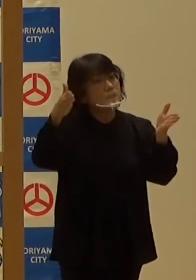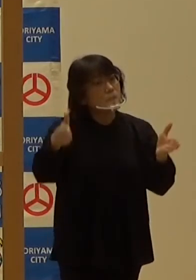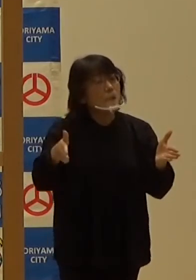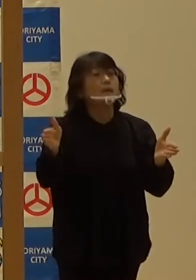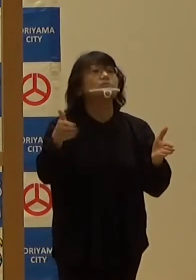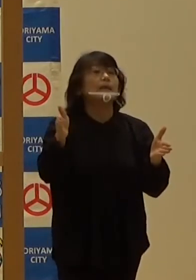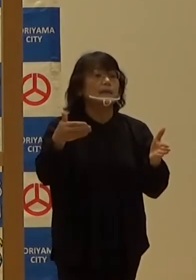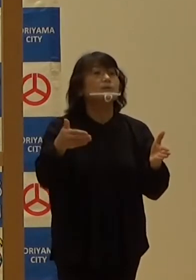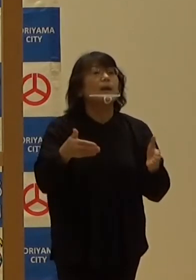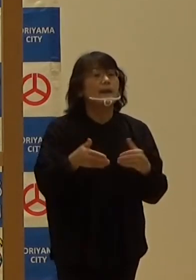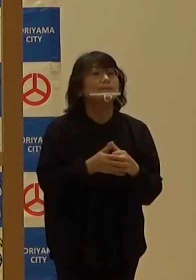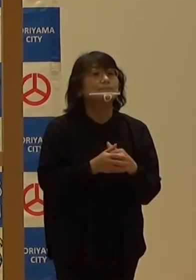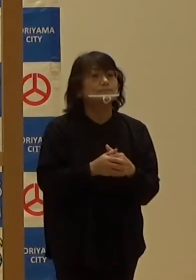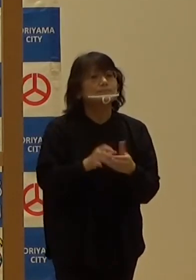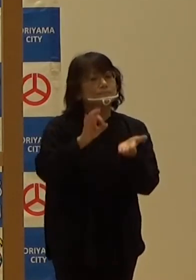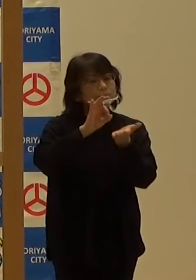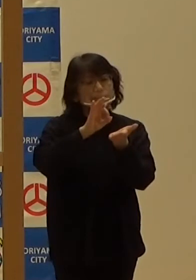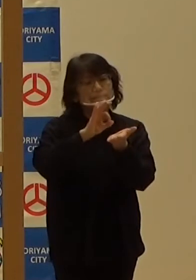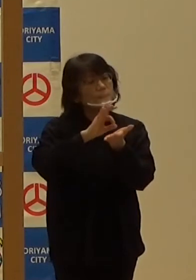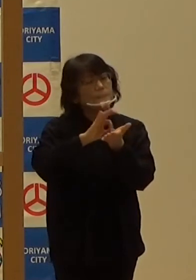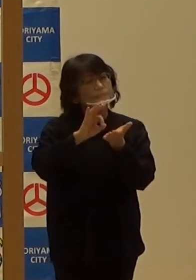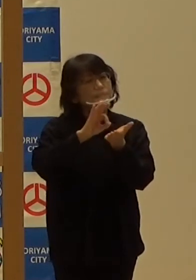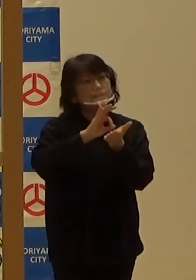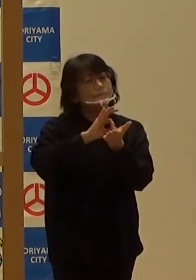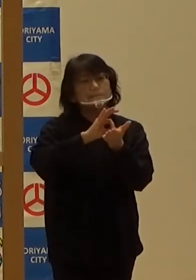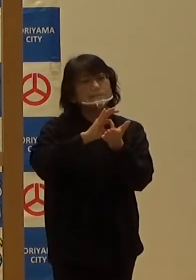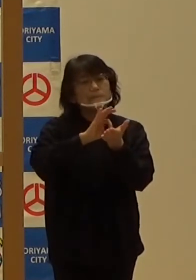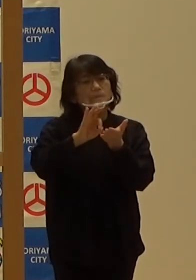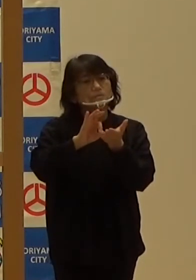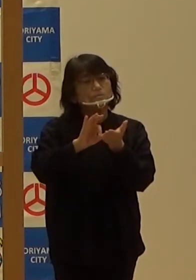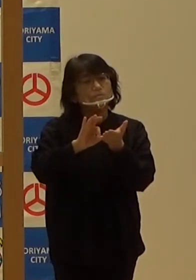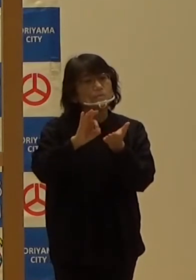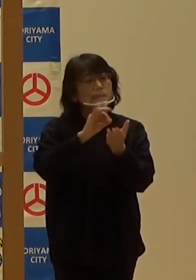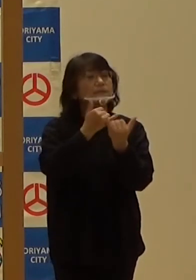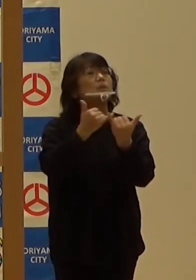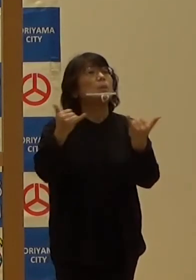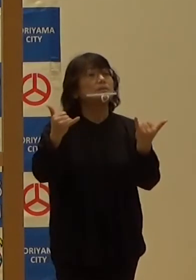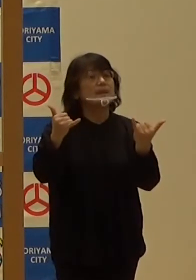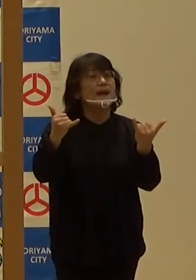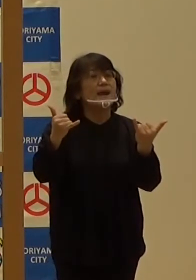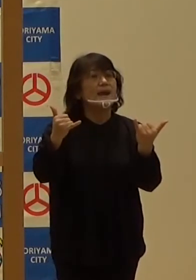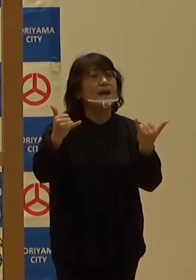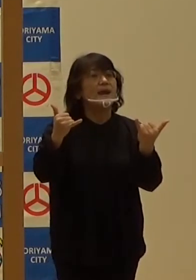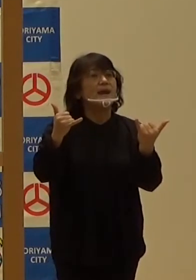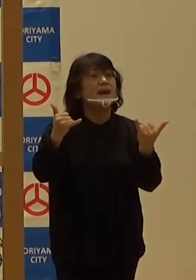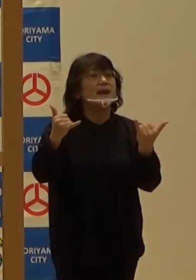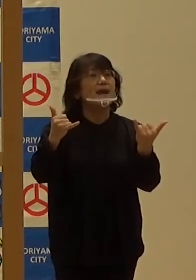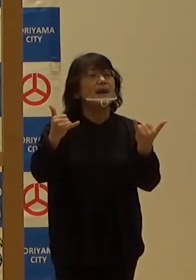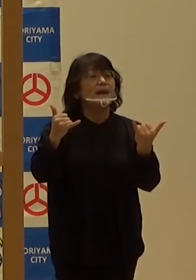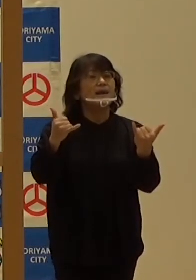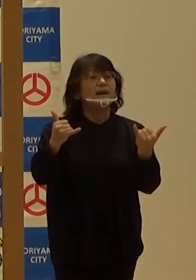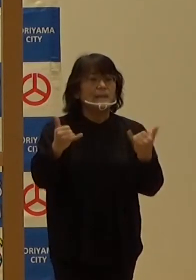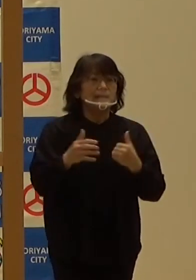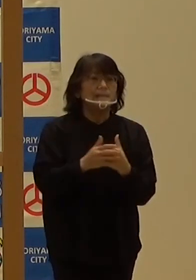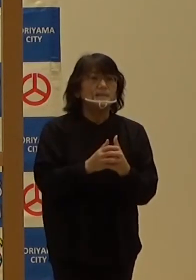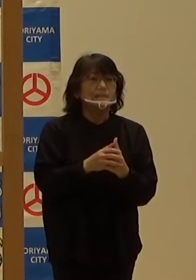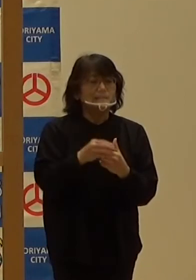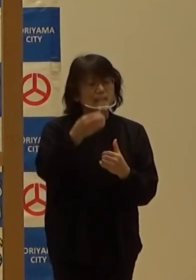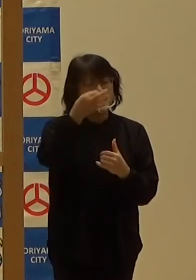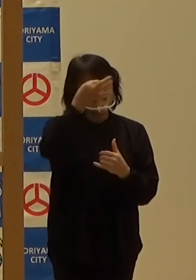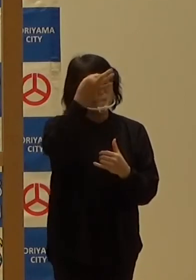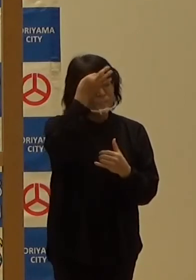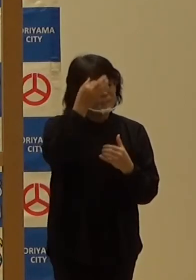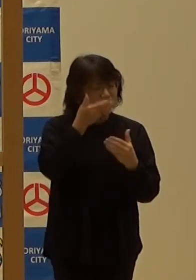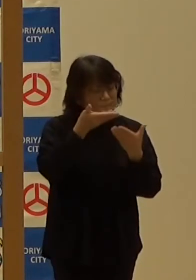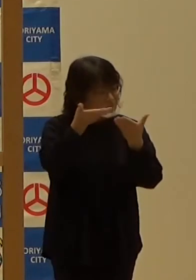ては、利用極力ですね、利用者の、迷惑にならないようにって言ってもかなり厳